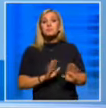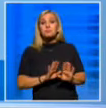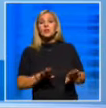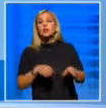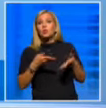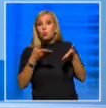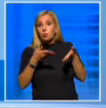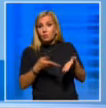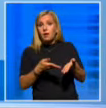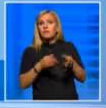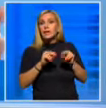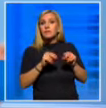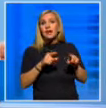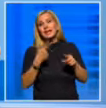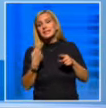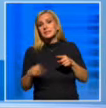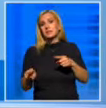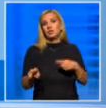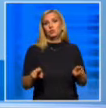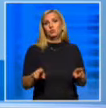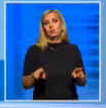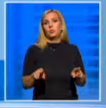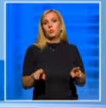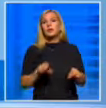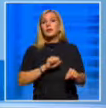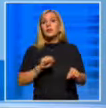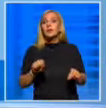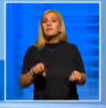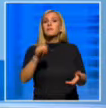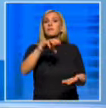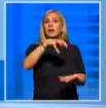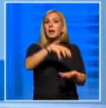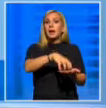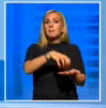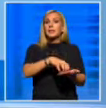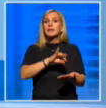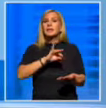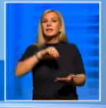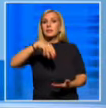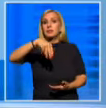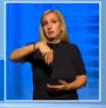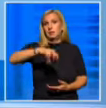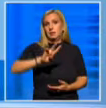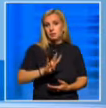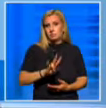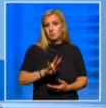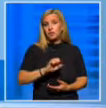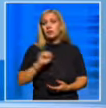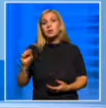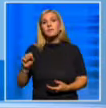е различен подход. И в кабинетите на ИТАНА, там беше много ярко показано. И в кабинета